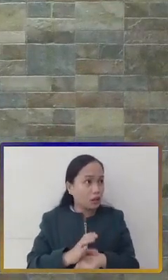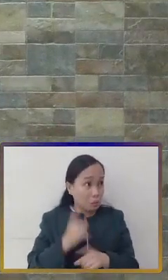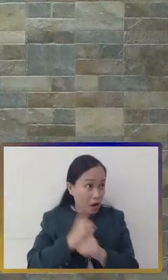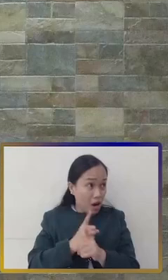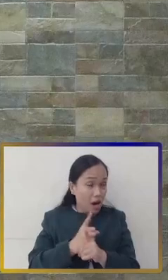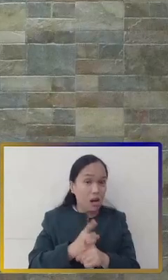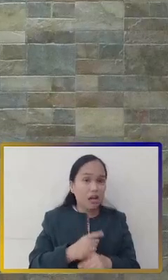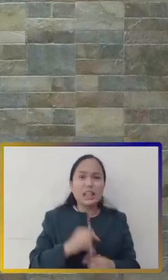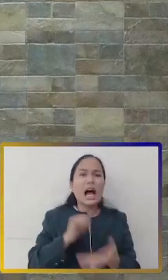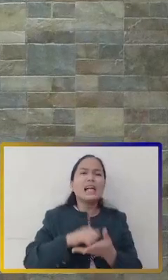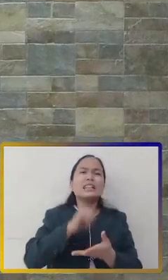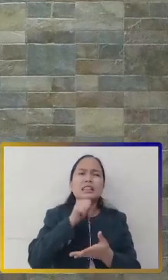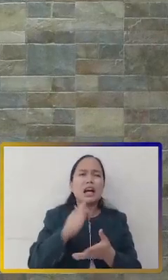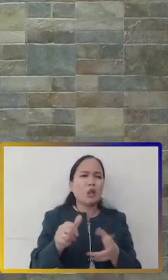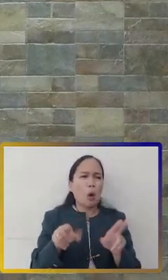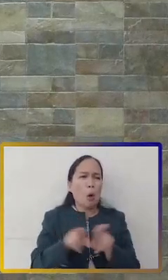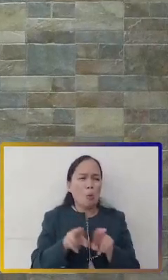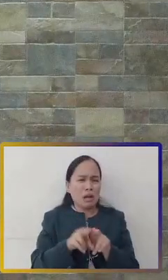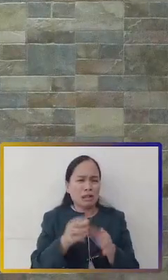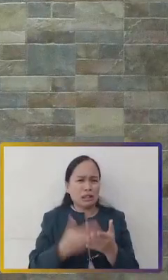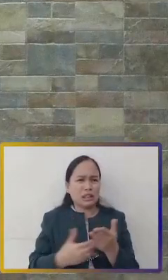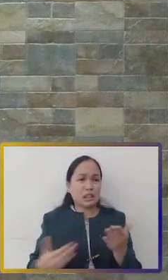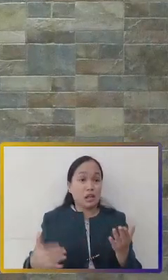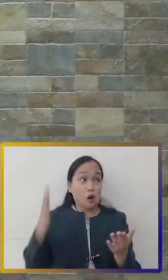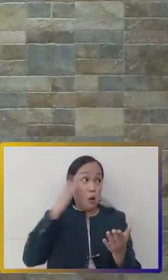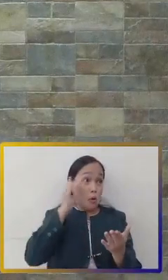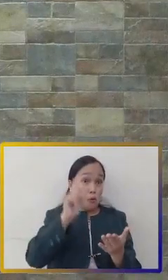There's no ordinary thing in that, brethren. Ang isang